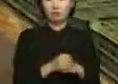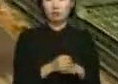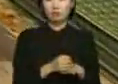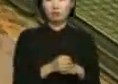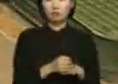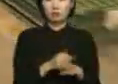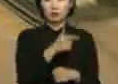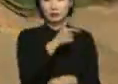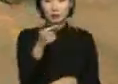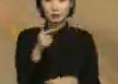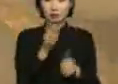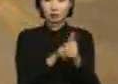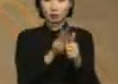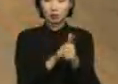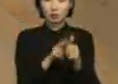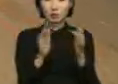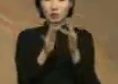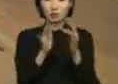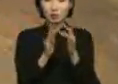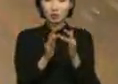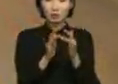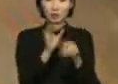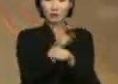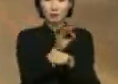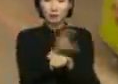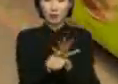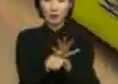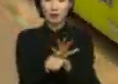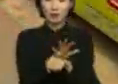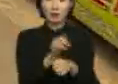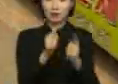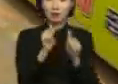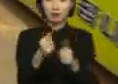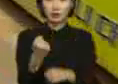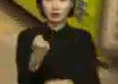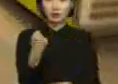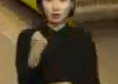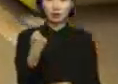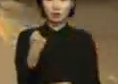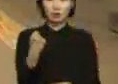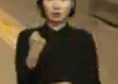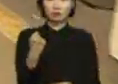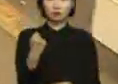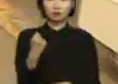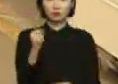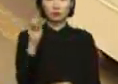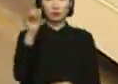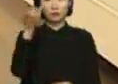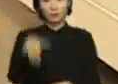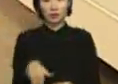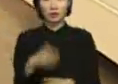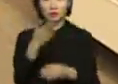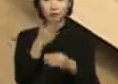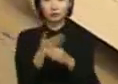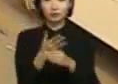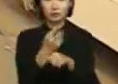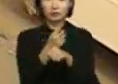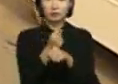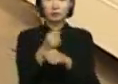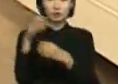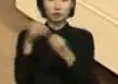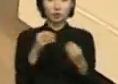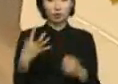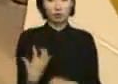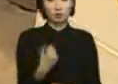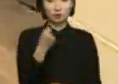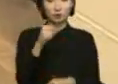그동안 대형 마트나 인터넷 쇼핑몰과 의 경쟁에 밀려 제 기능을 잃어가고 있는 것도 상당히 많습니다 하지만 적어도 수십 년의 전통을